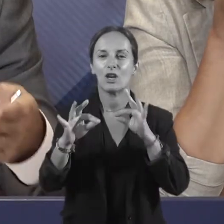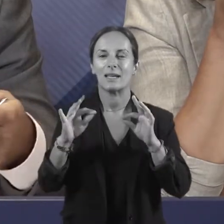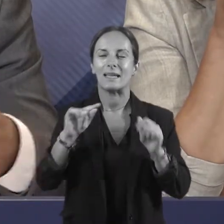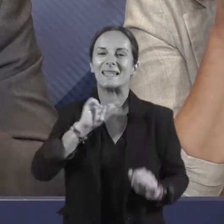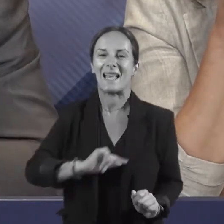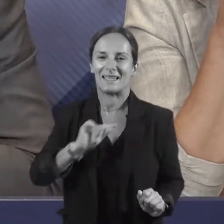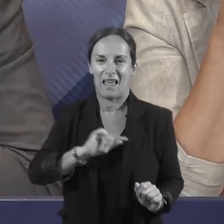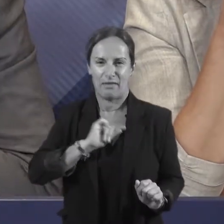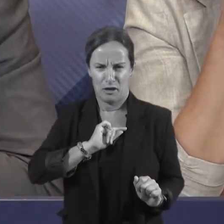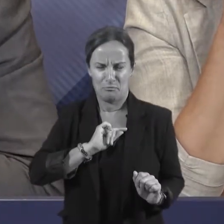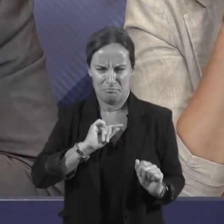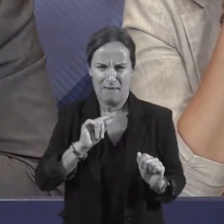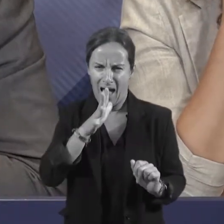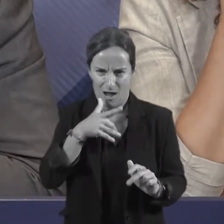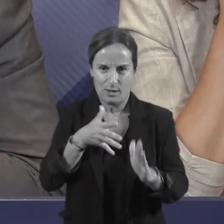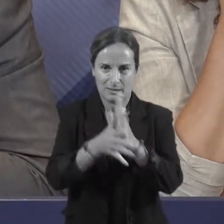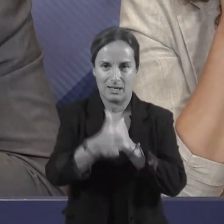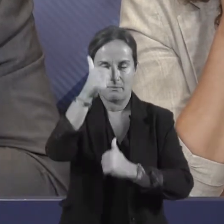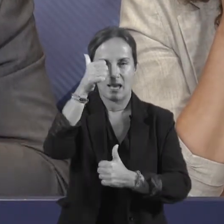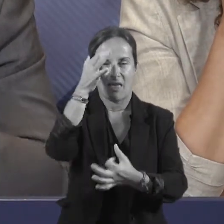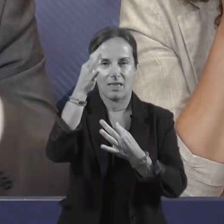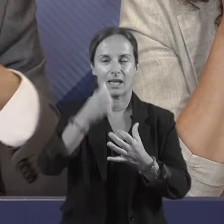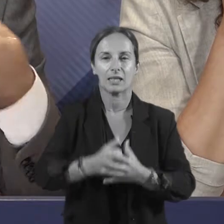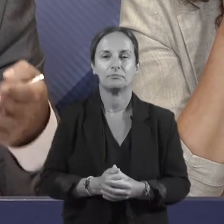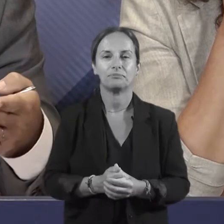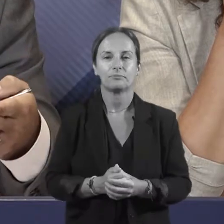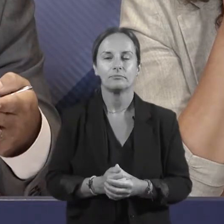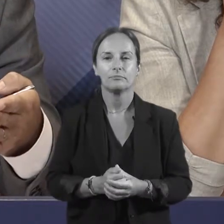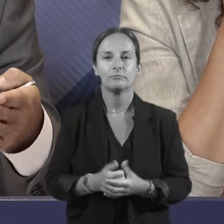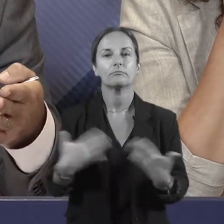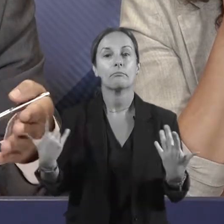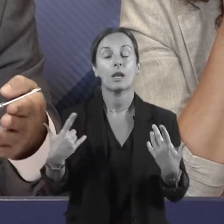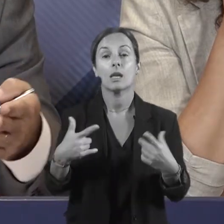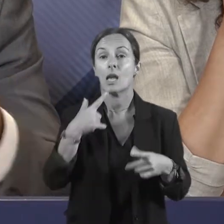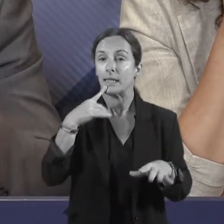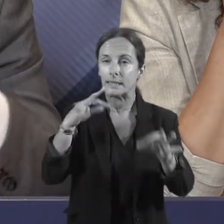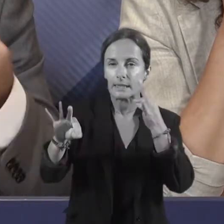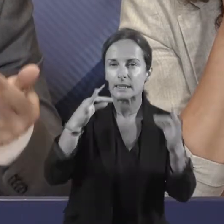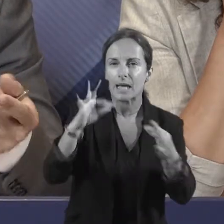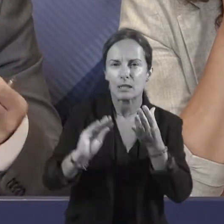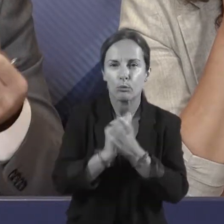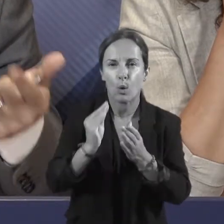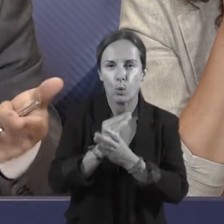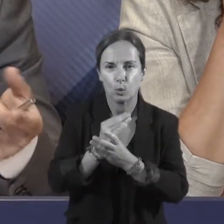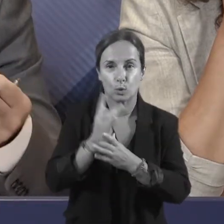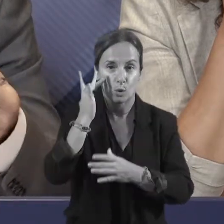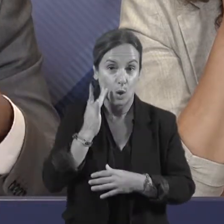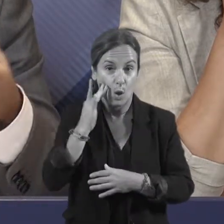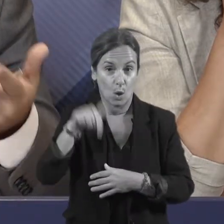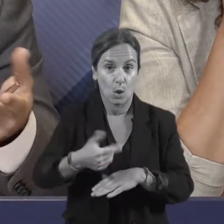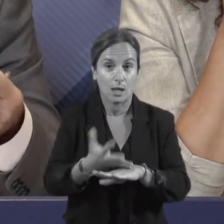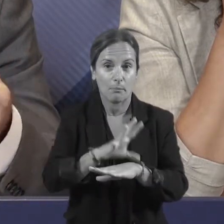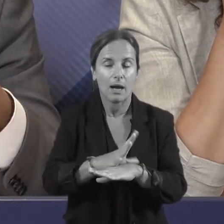ara passaré a explicar-los amb més detalls. És un tast de, hi haurà un tast de productes locals, però podrem tocar,